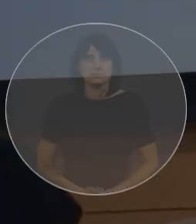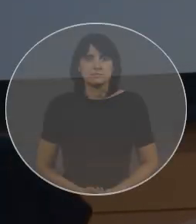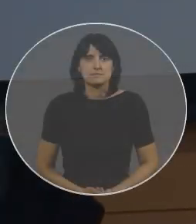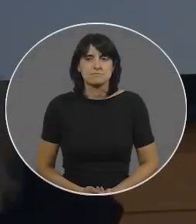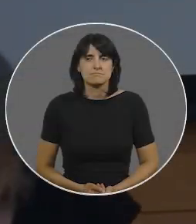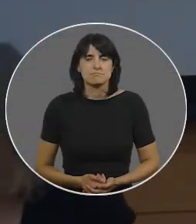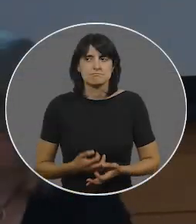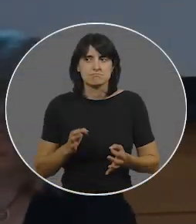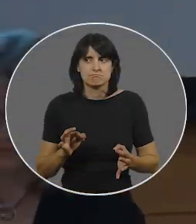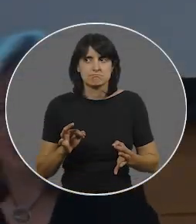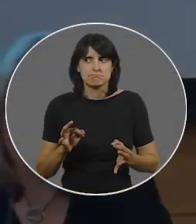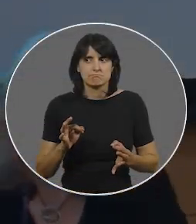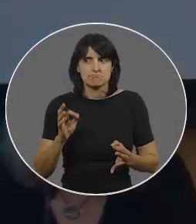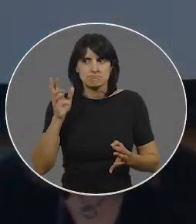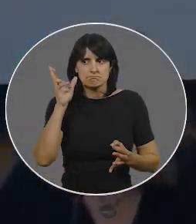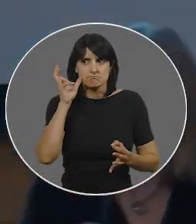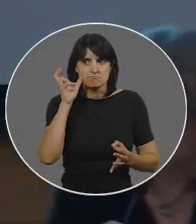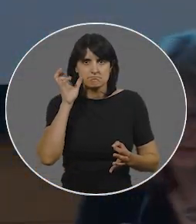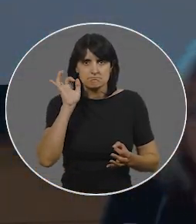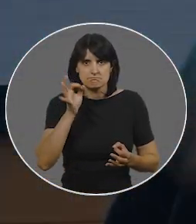Bé, a veure, em sentiu a